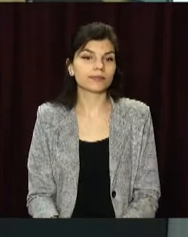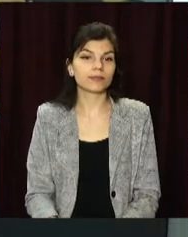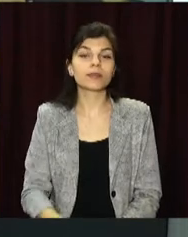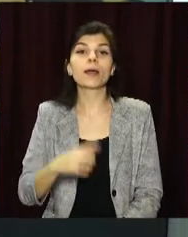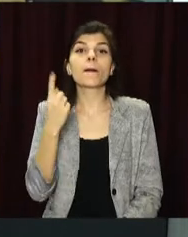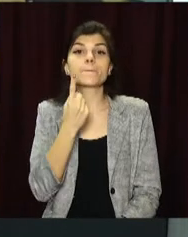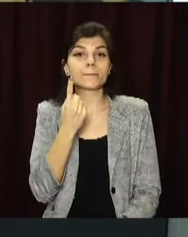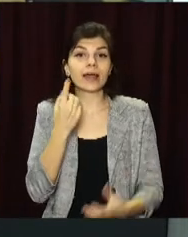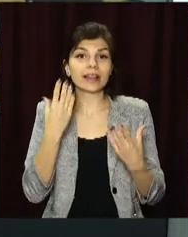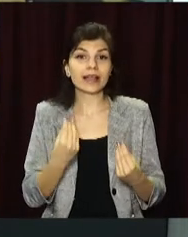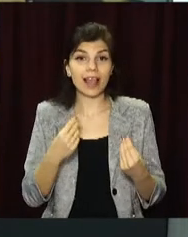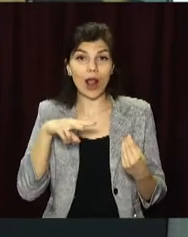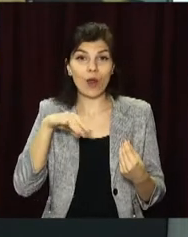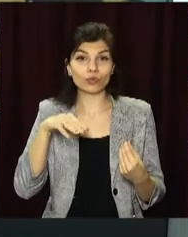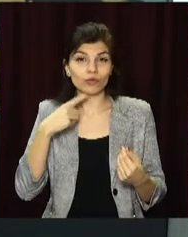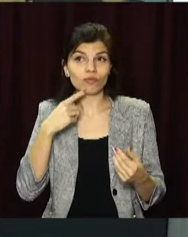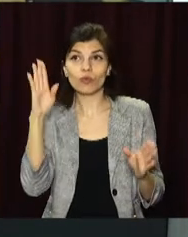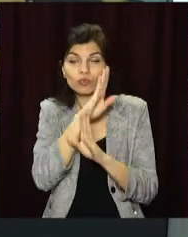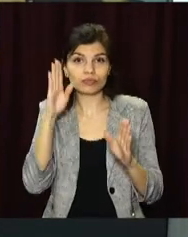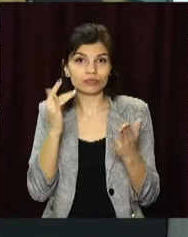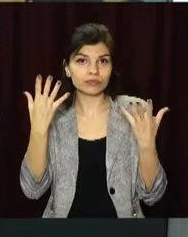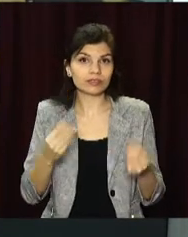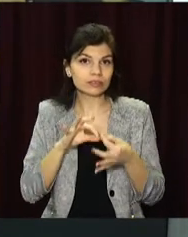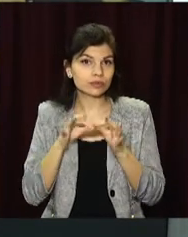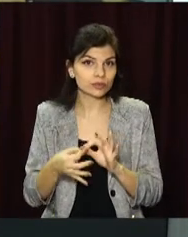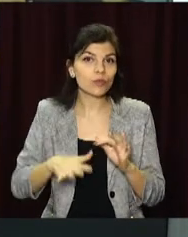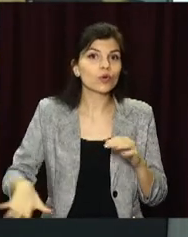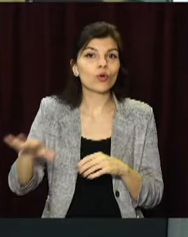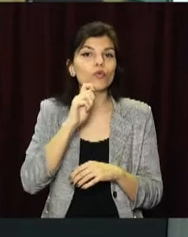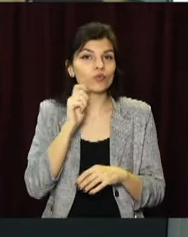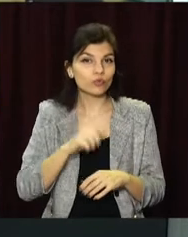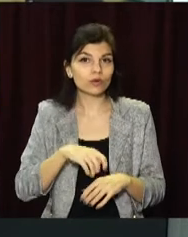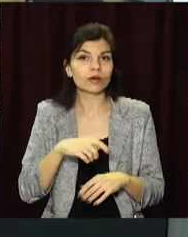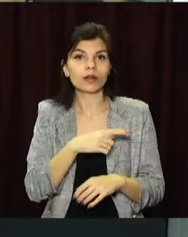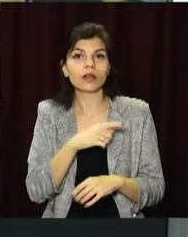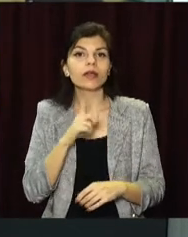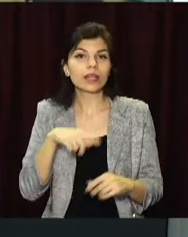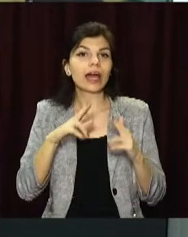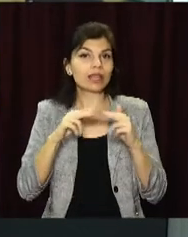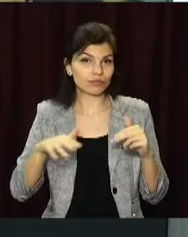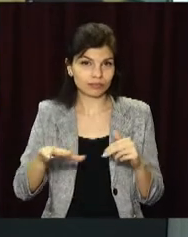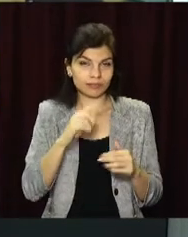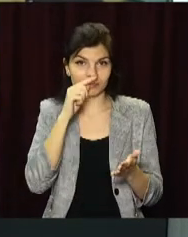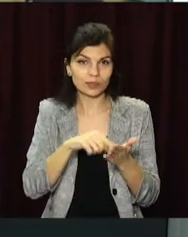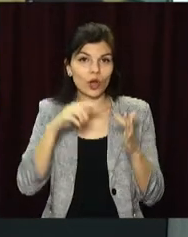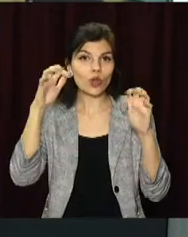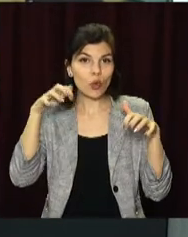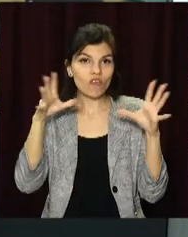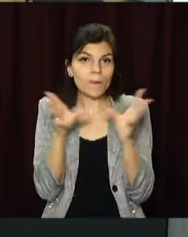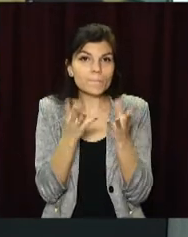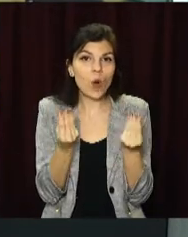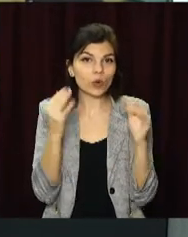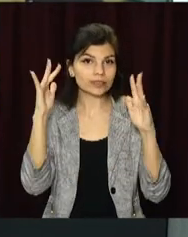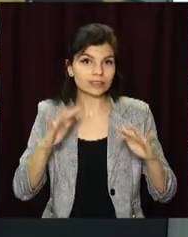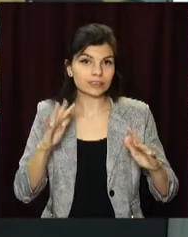перший день лютого синоптики прогнозували ускладнення погодних умов на більшості території України. Зачепила негода й Дніпропетровщину. Дощ з мокрим снігом,